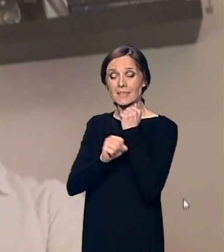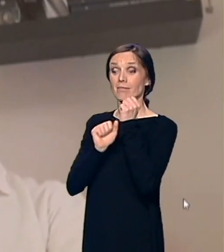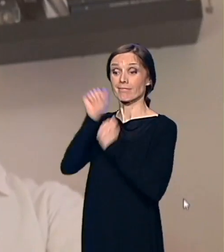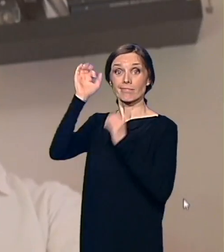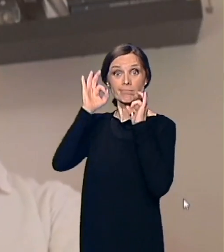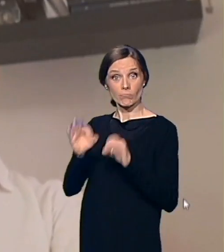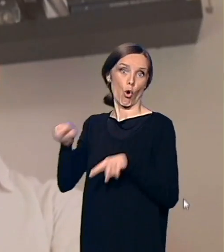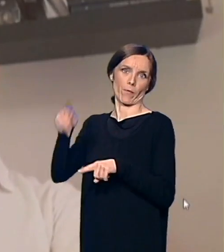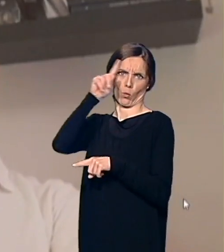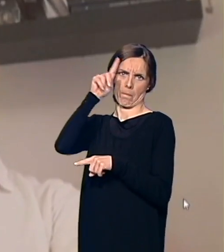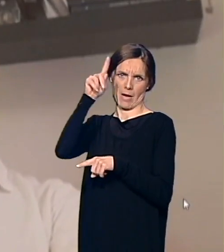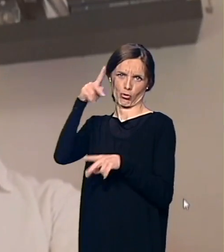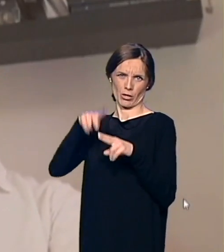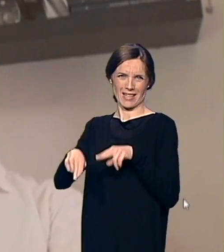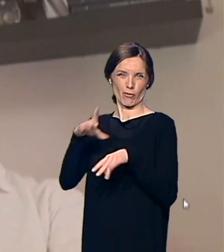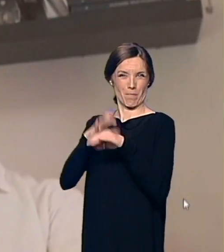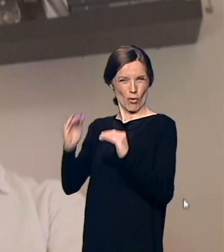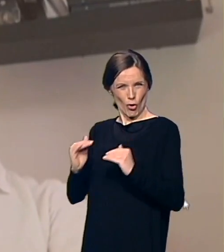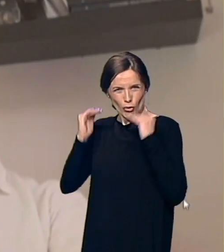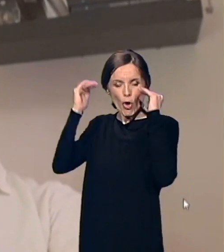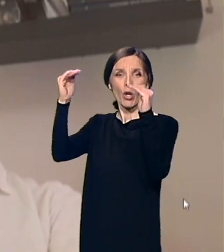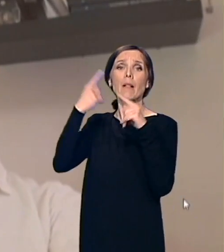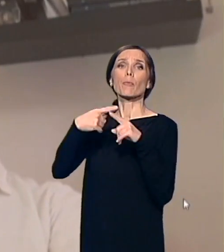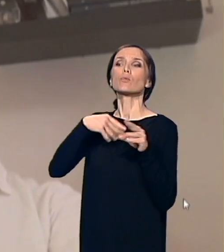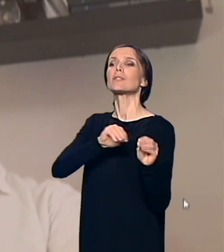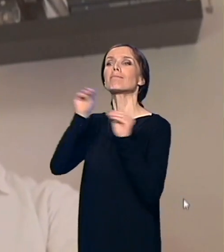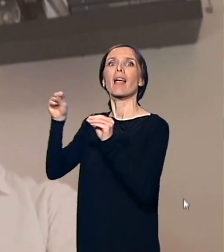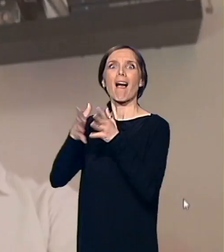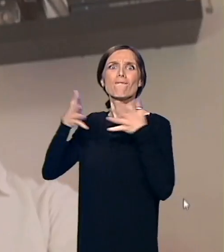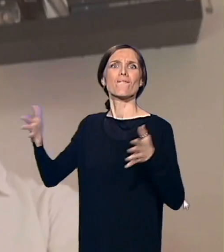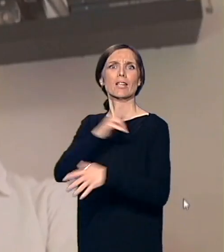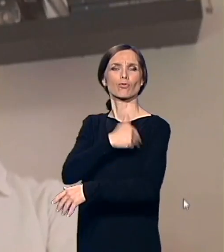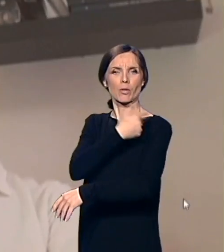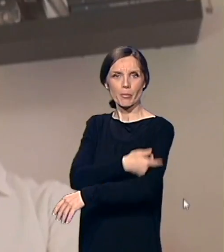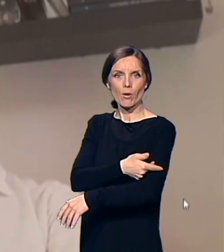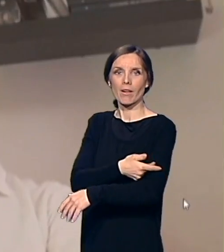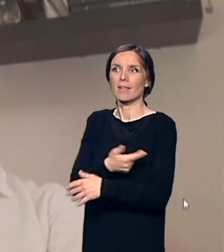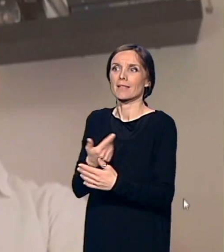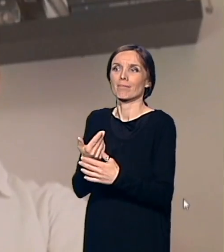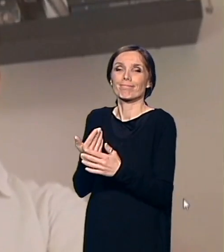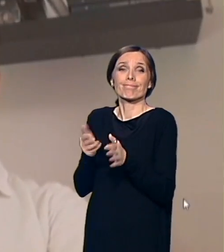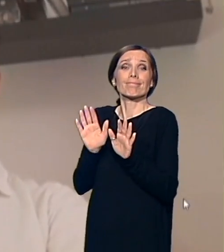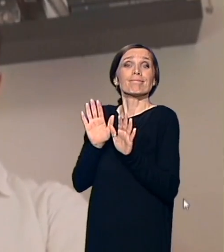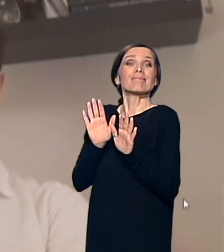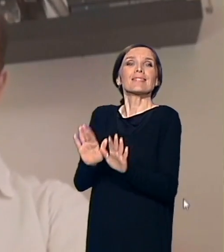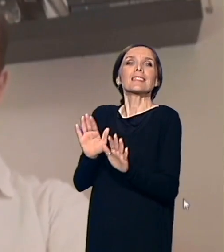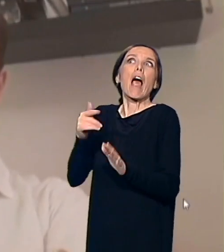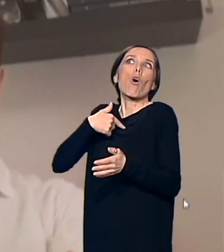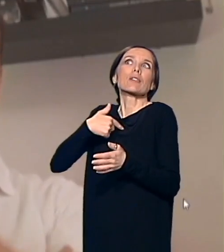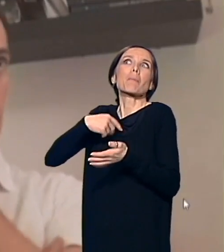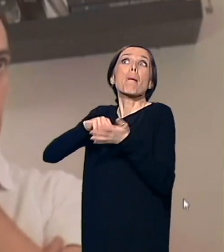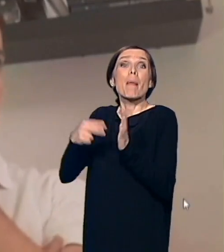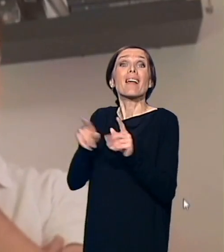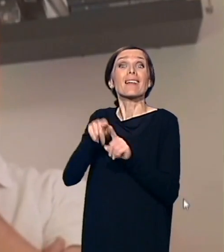u Nemačkoj i da se pređe na veću kliniku, zato što je to takav je put bio neki planirani u